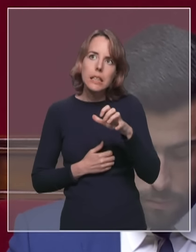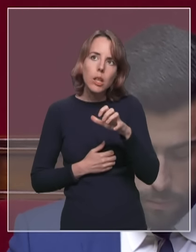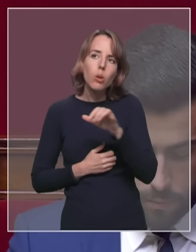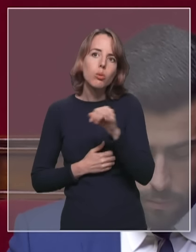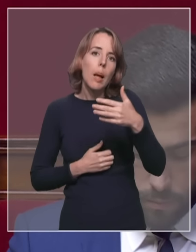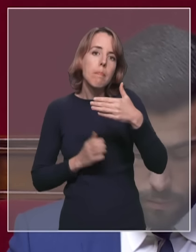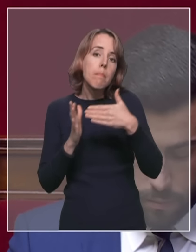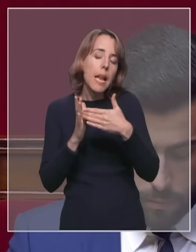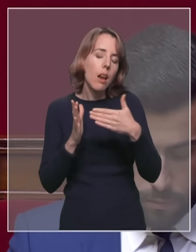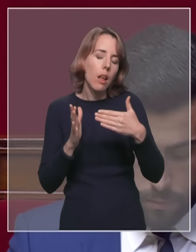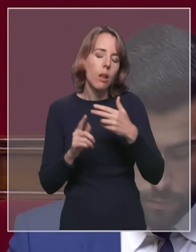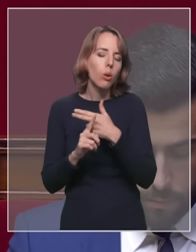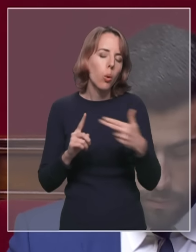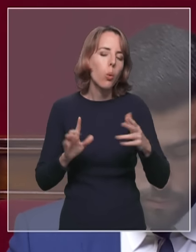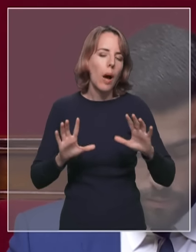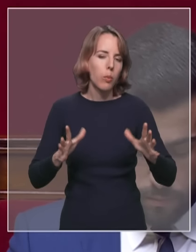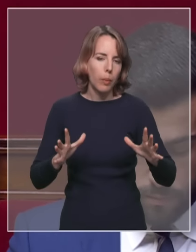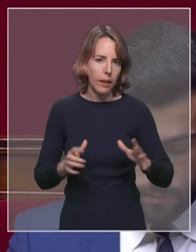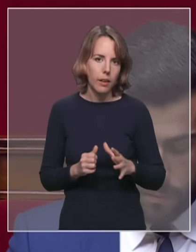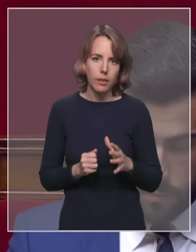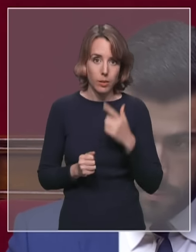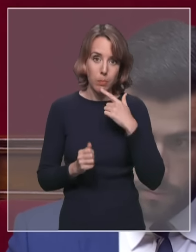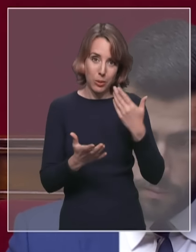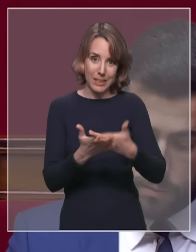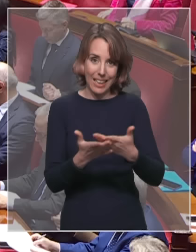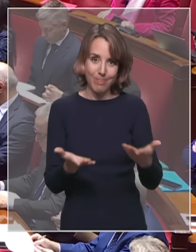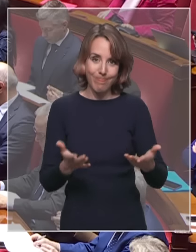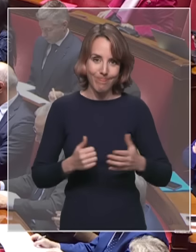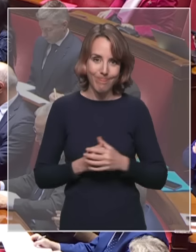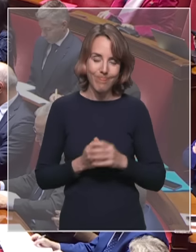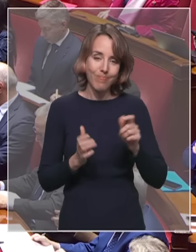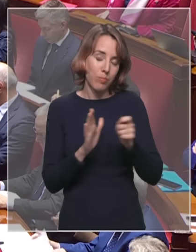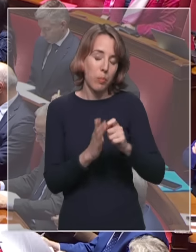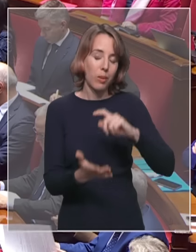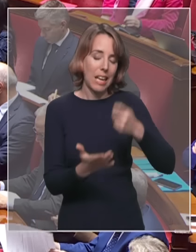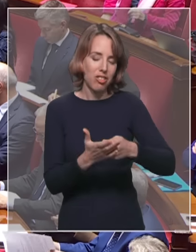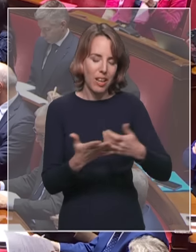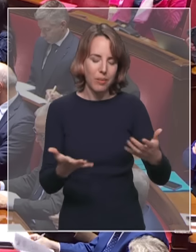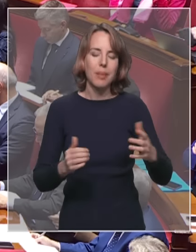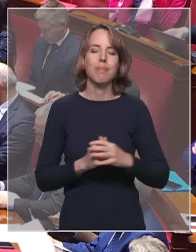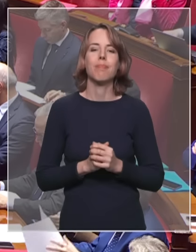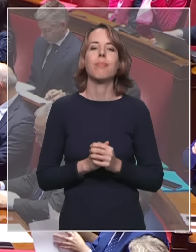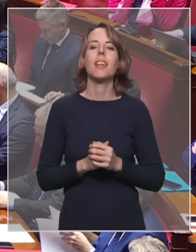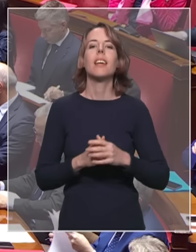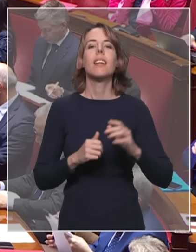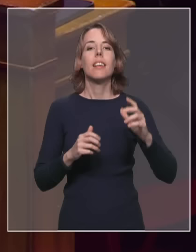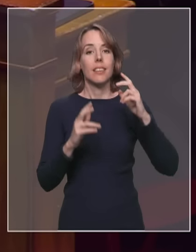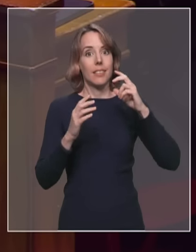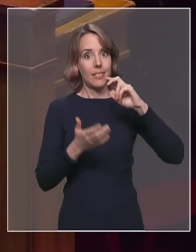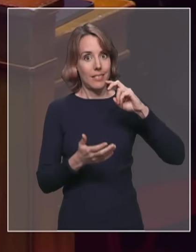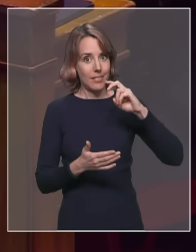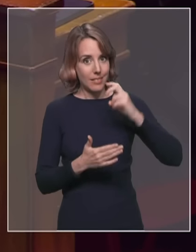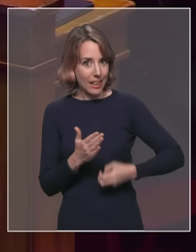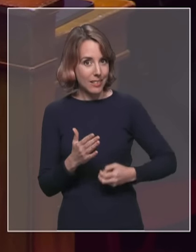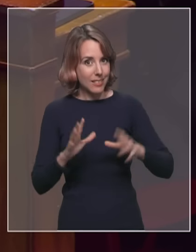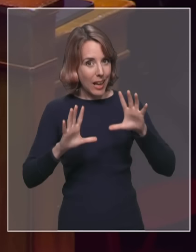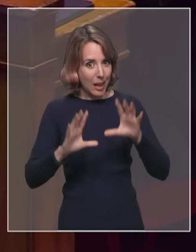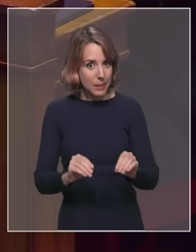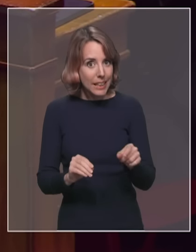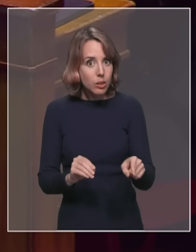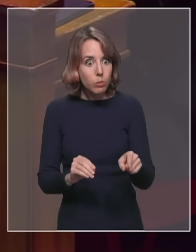les territoires. Voilà le sujet concerné au moment de l'achat. Ça, c'est le premier élément. Quant à la taxe d'habitation, en aucun cas, il